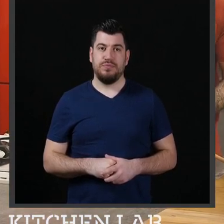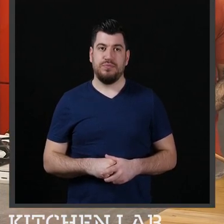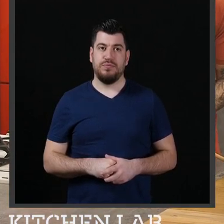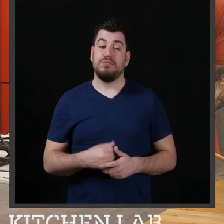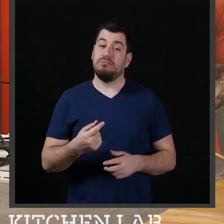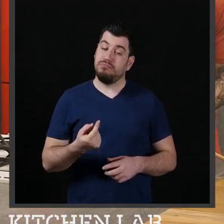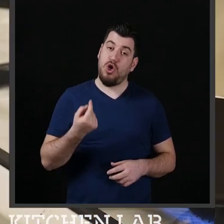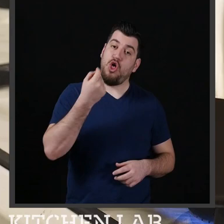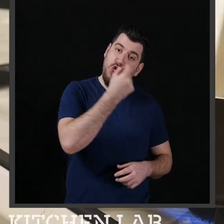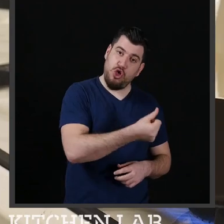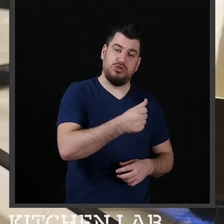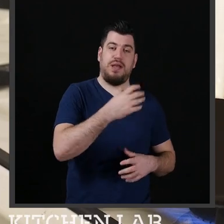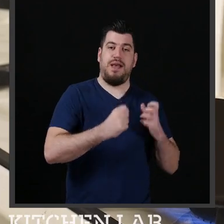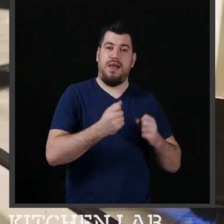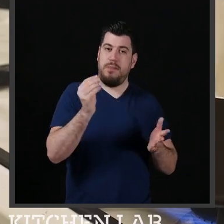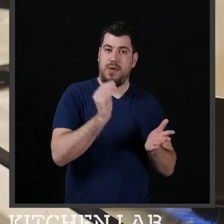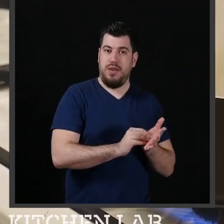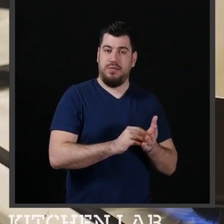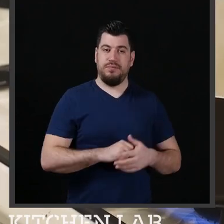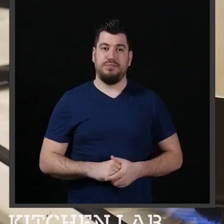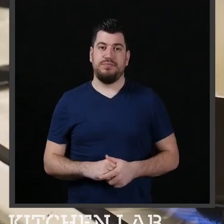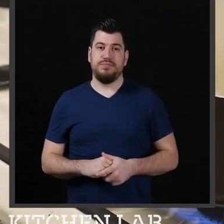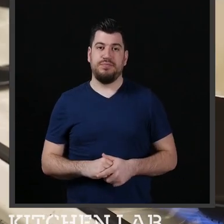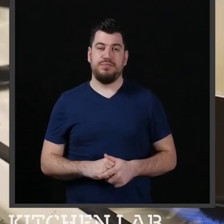Προσθέτουμε την επόμενη δόση από το γάλα.